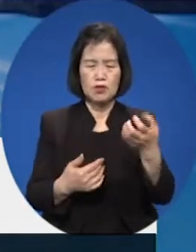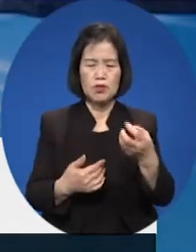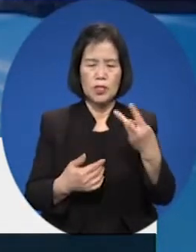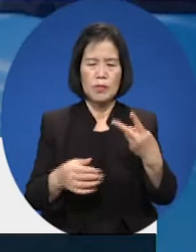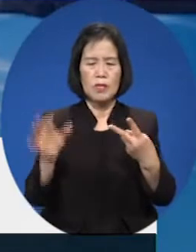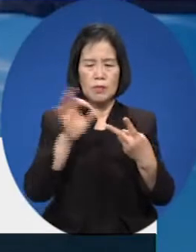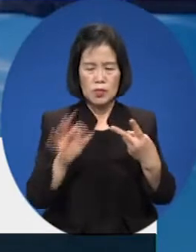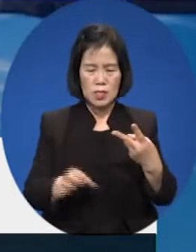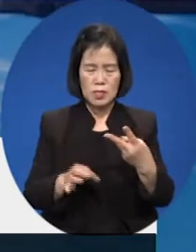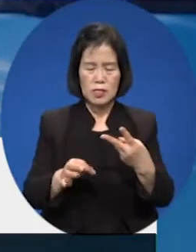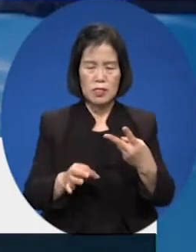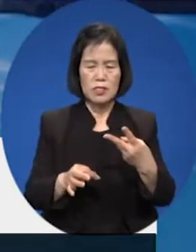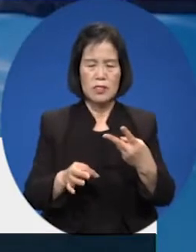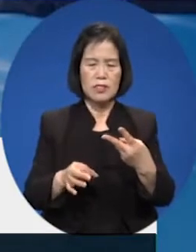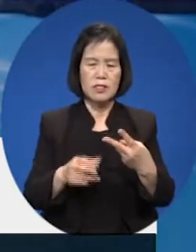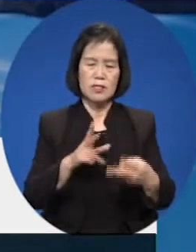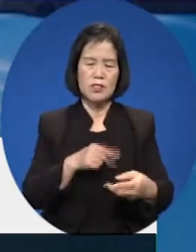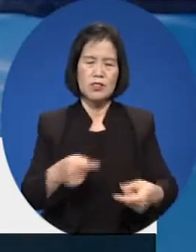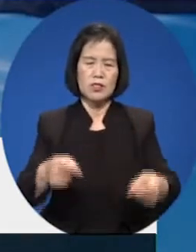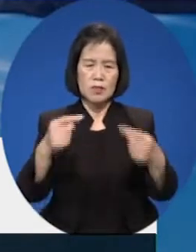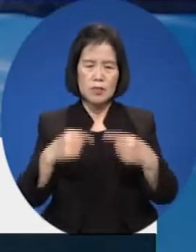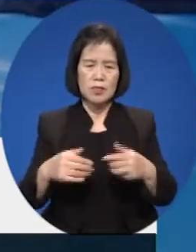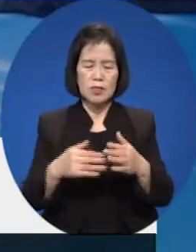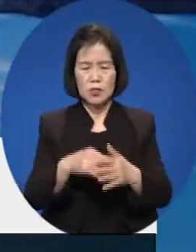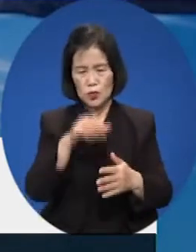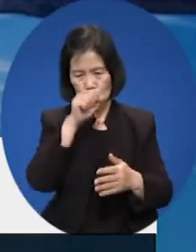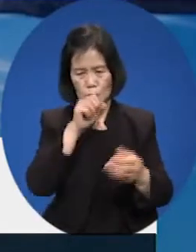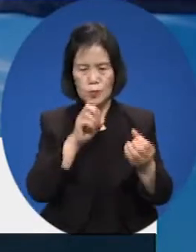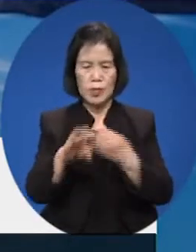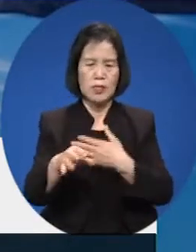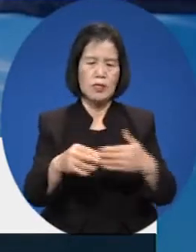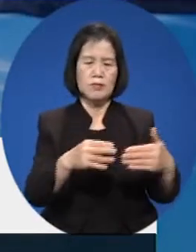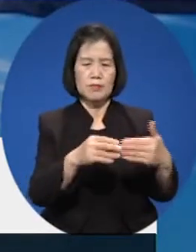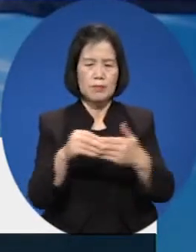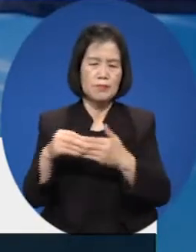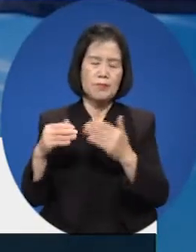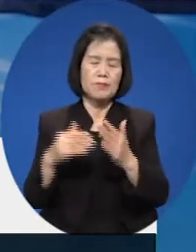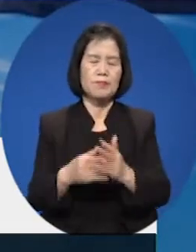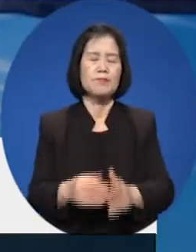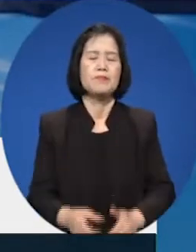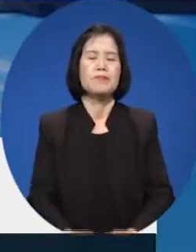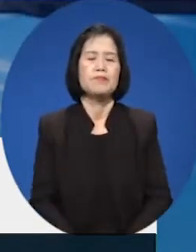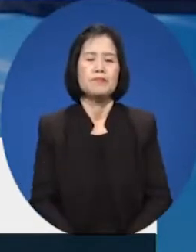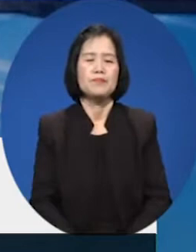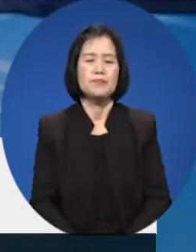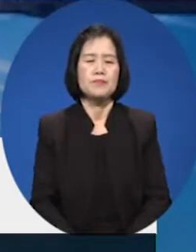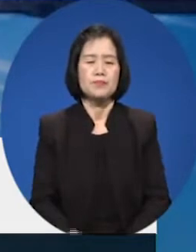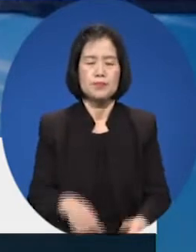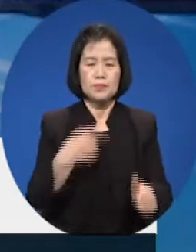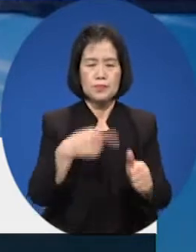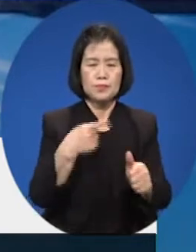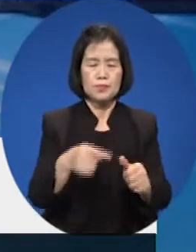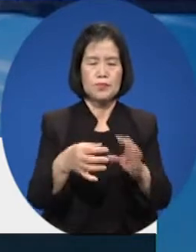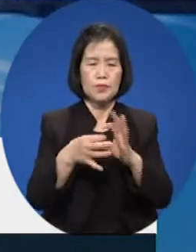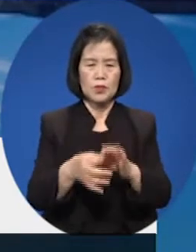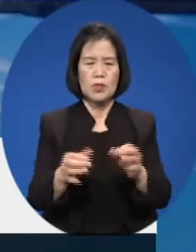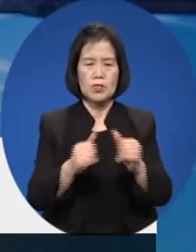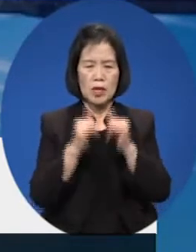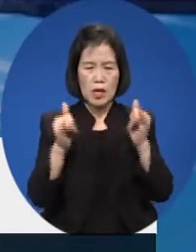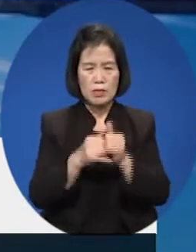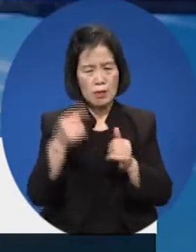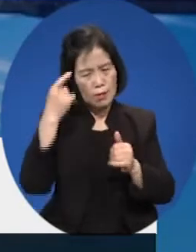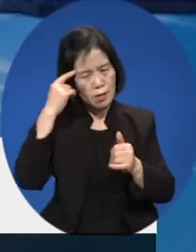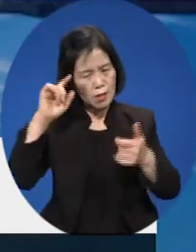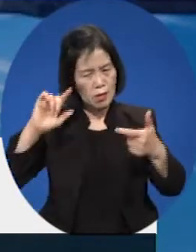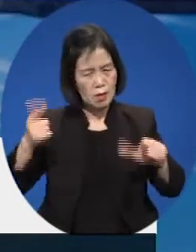92%의 의원님들이 참석을 해서 네. 좋은 반응을 이끌어냈다고 생각을 합니다. 이 교육을 통해서 사회적